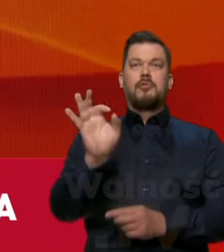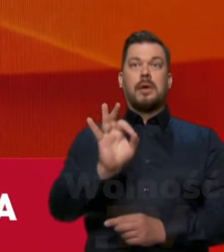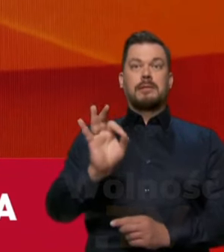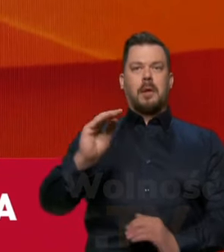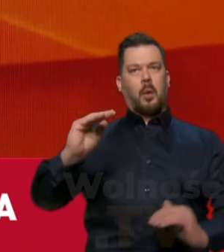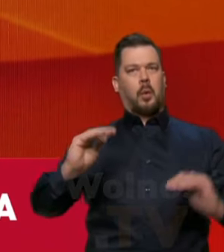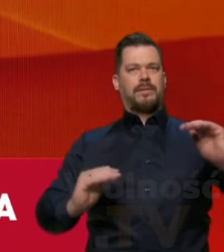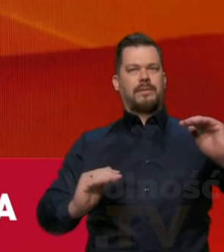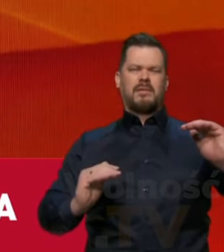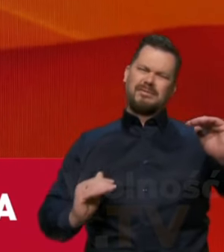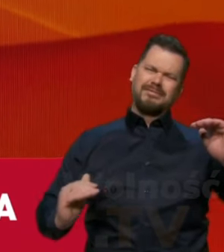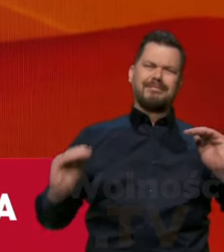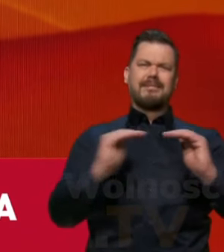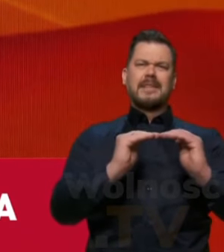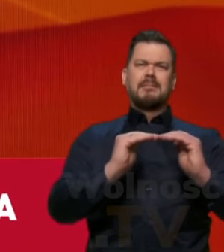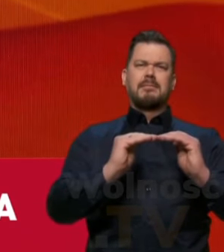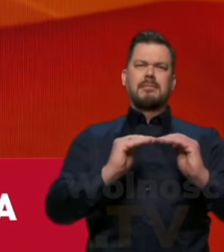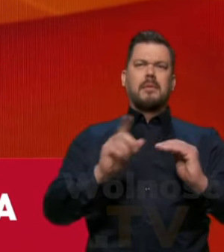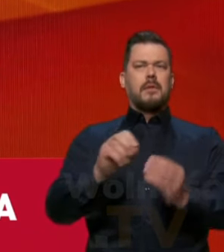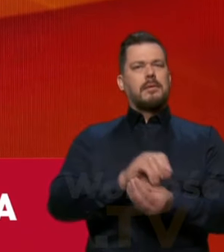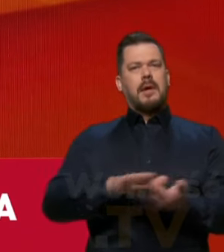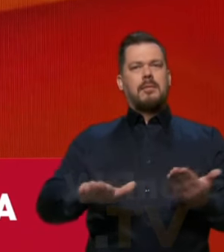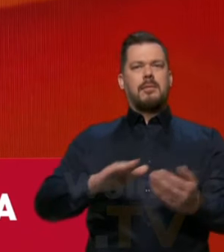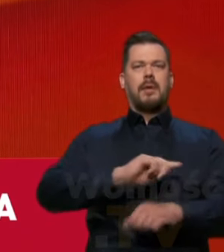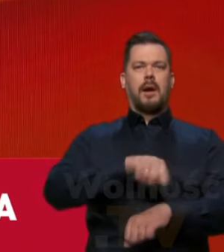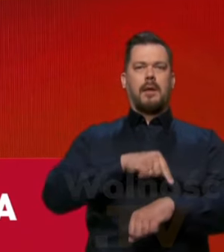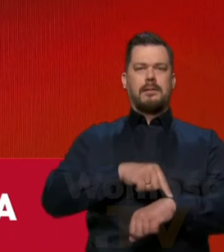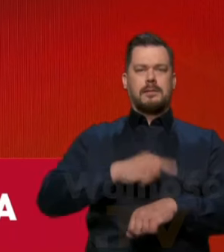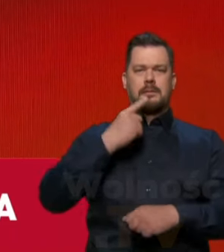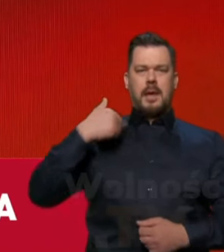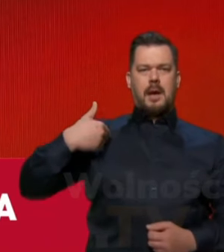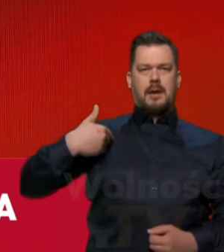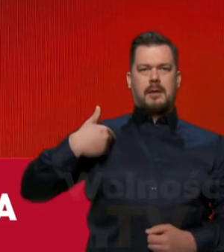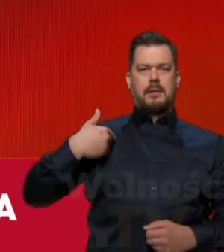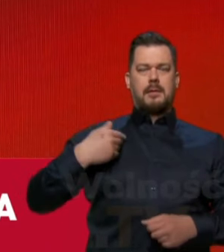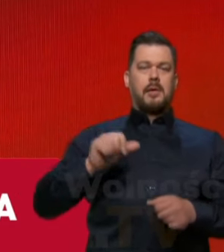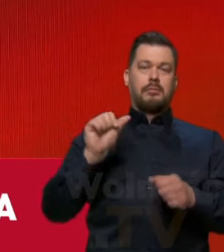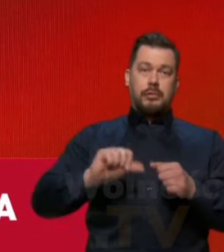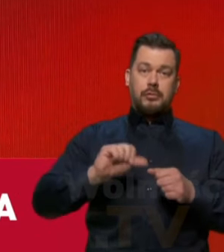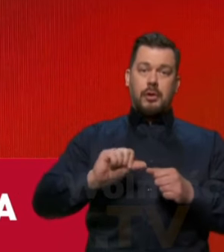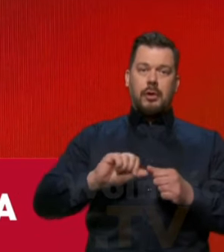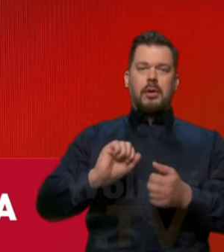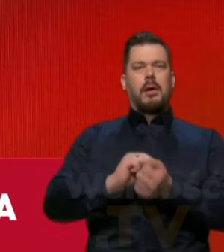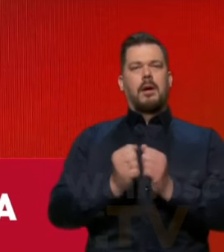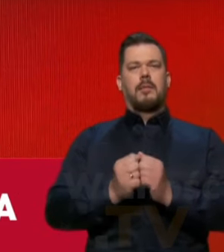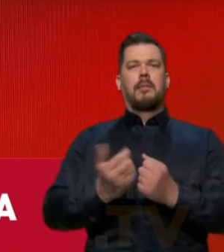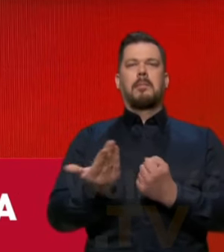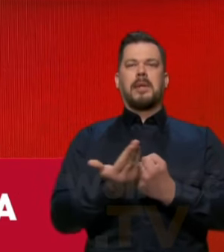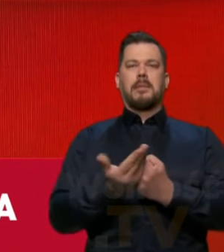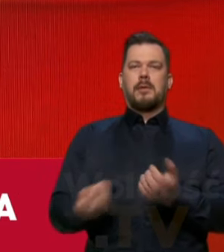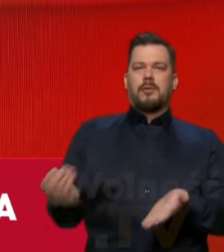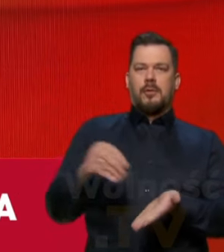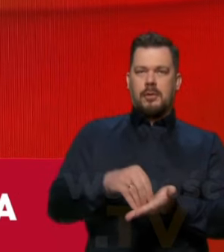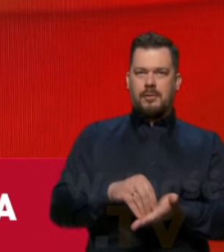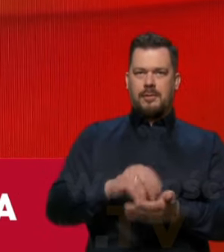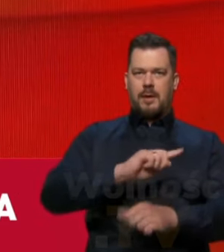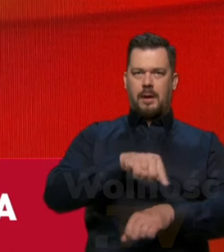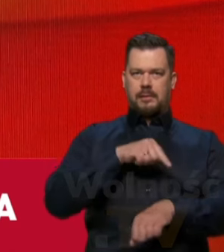dlatego proponuję darmowe lekcje angielskiego dla przedszkolaków czy darmowe dodatkowe lekcje matematyki w